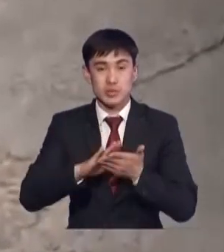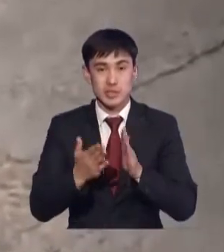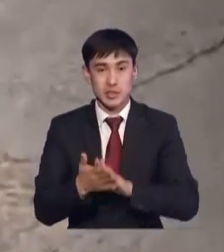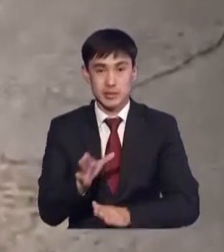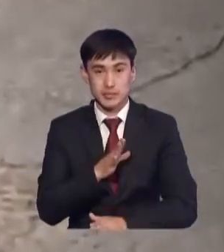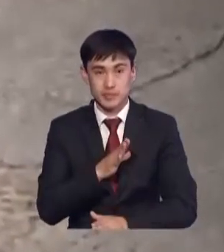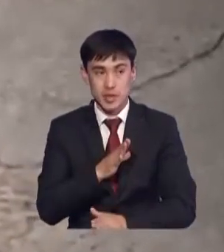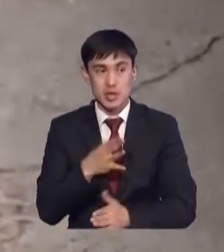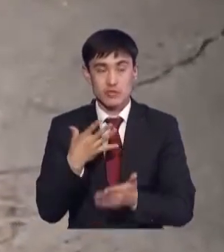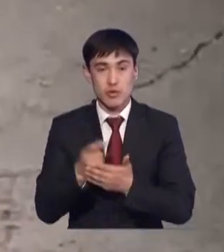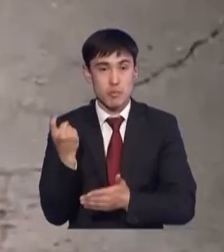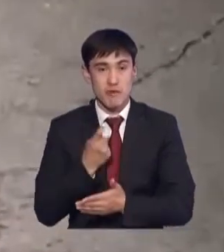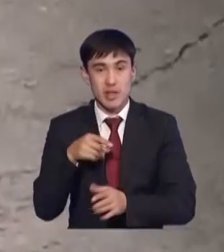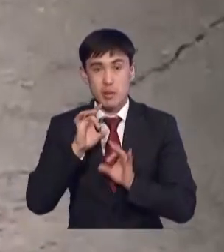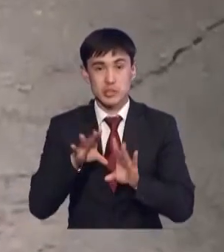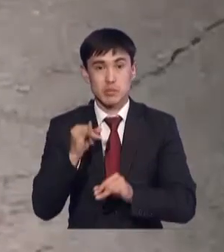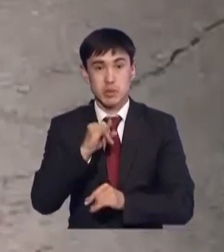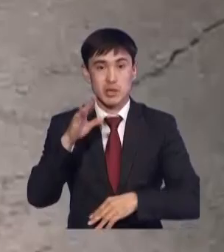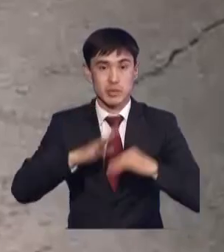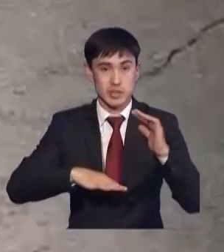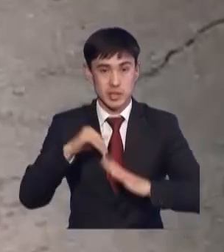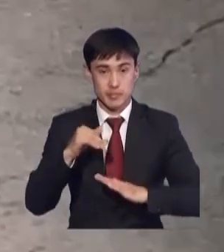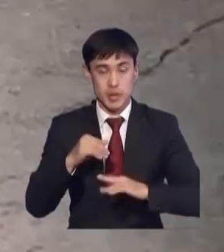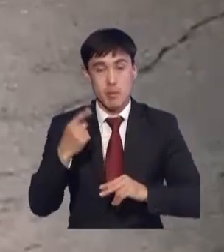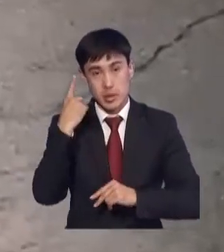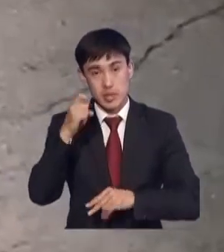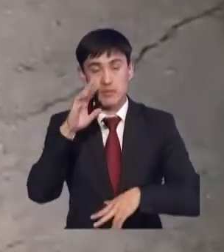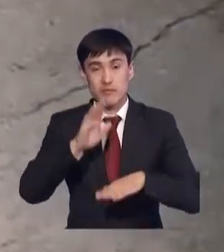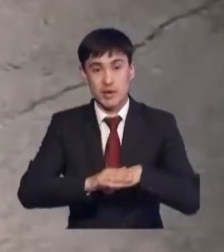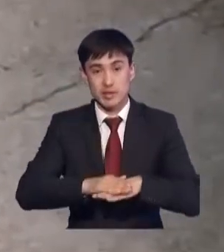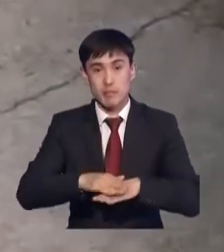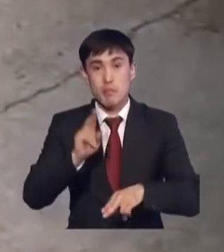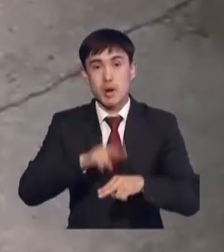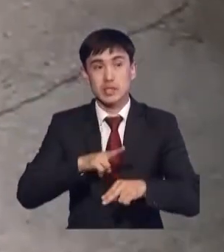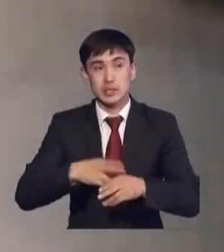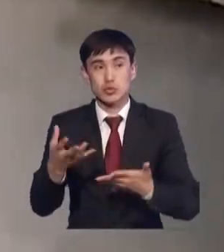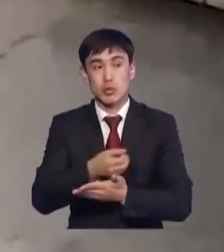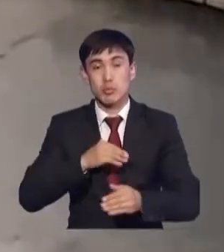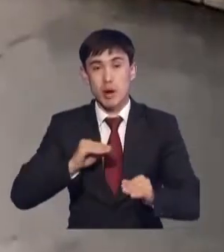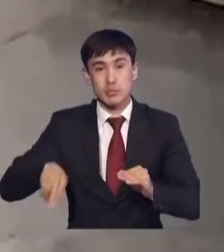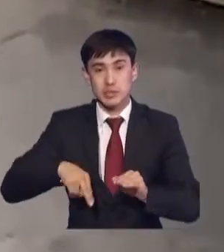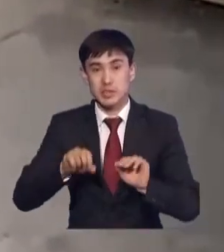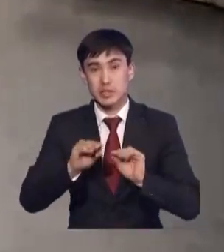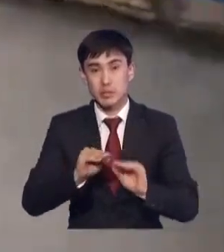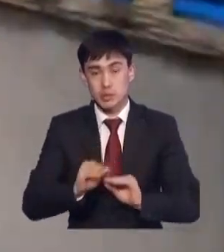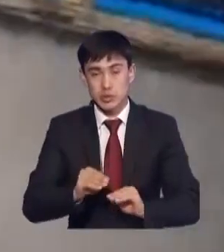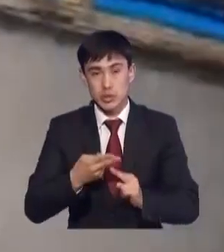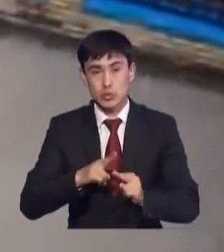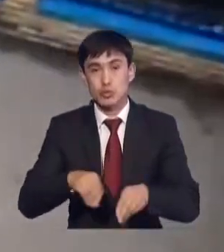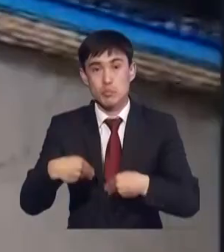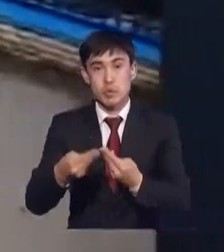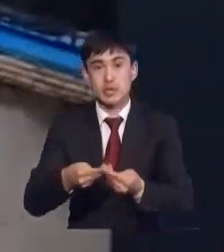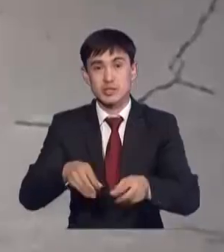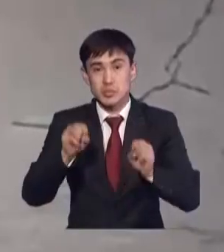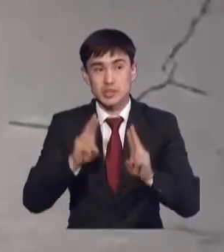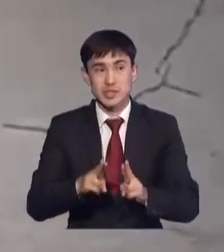опьянения своё поведение объяснил плохим настроением по данным фактам полицейскими собран административный материал который уже передан